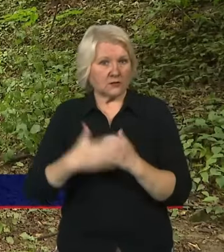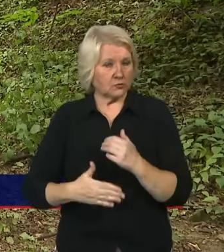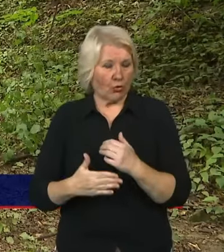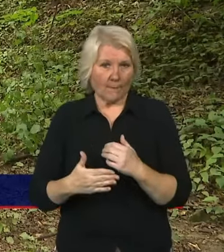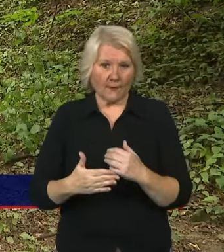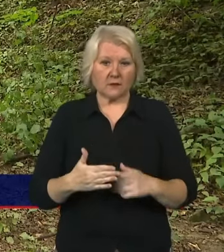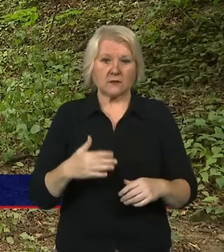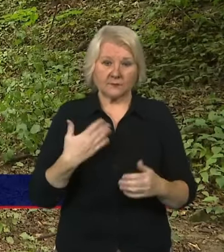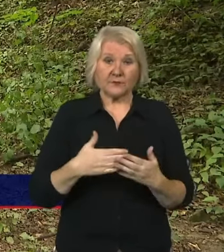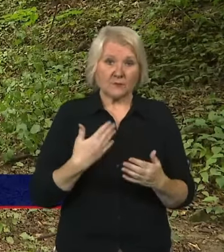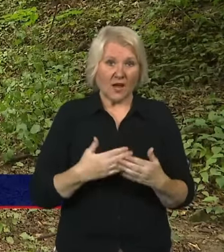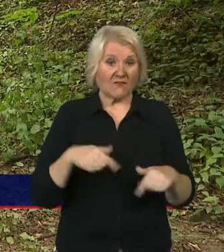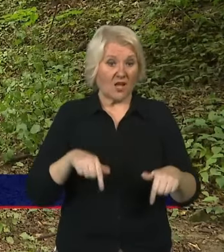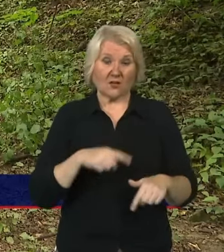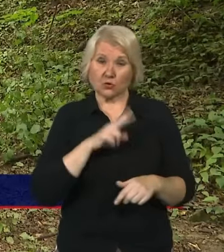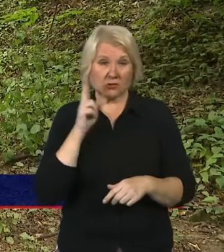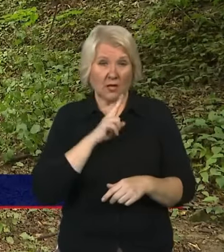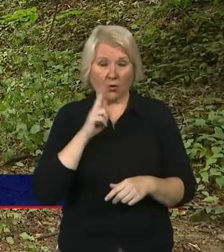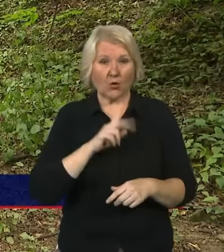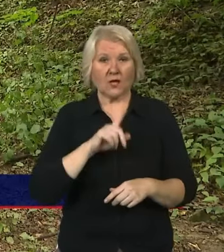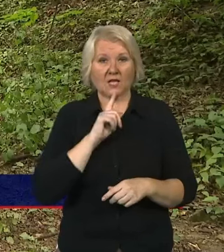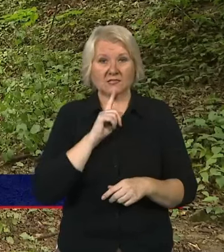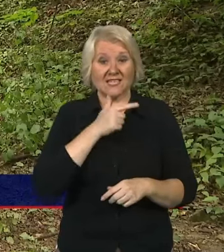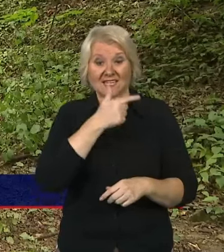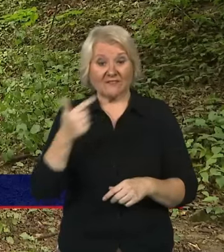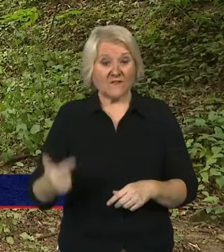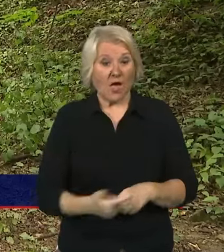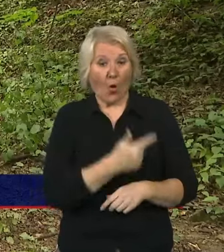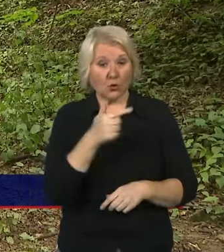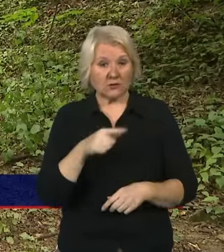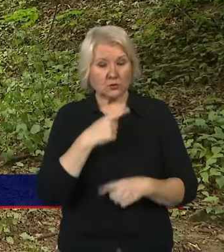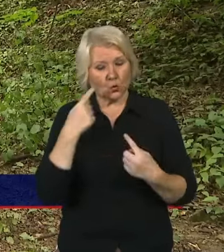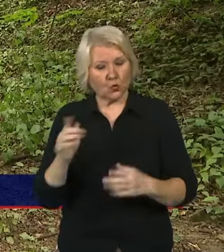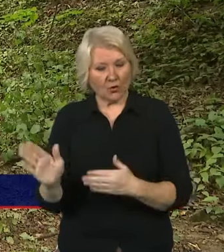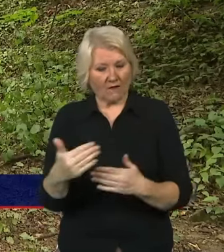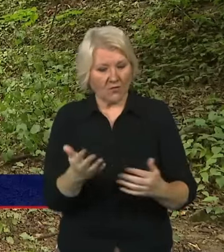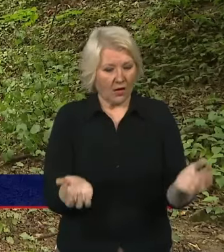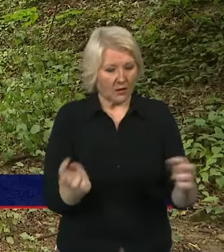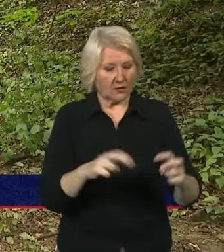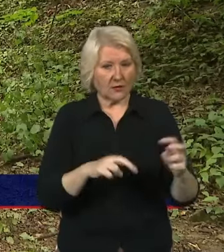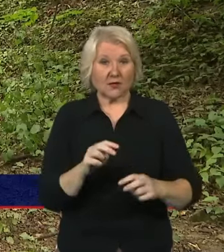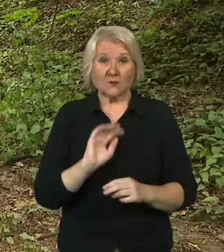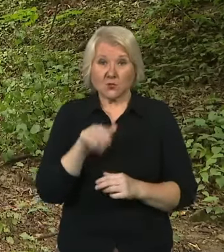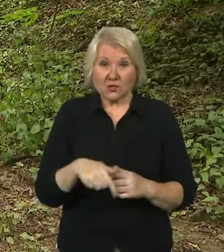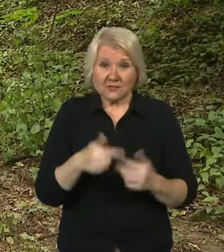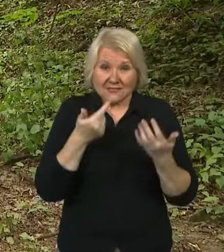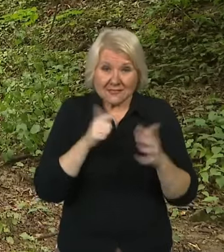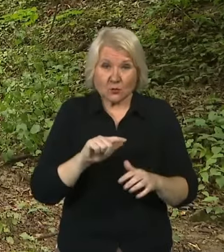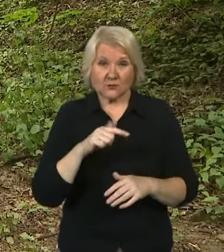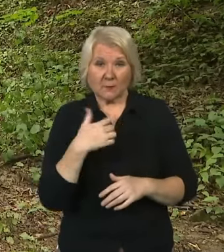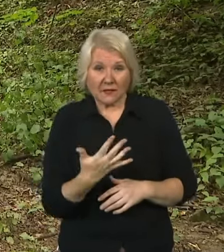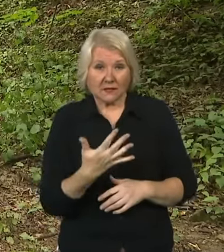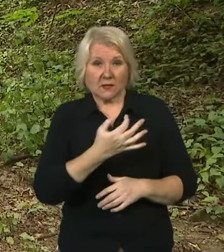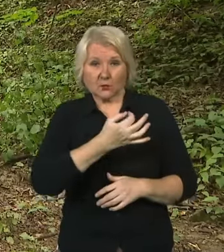rekord, kdy jsme za cca vlastně za 2 hodiny vlajkování našli přes 750 klíšťat na jedné